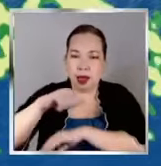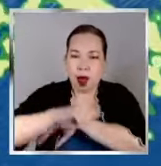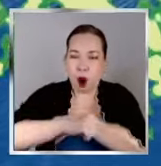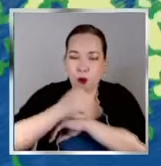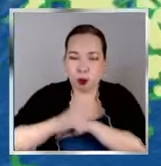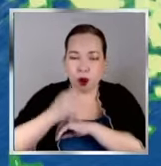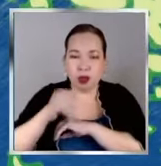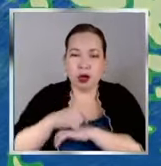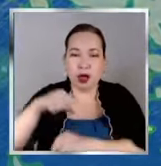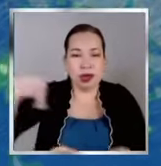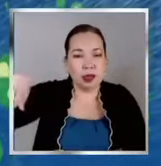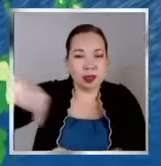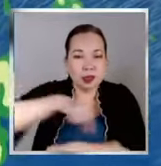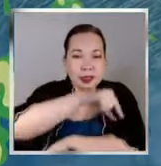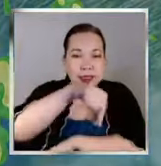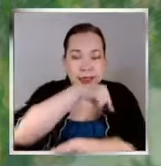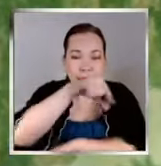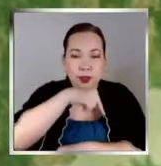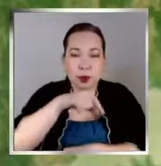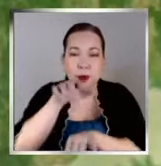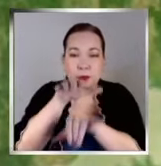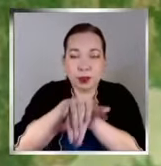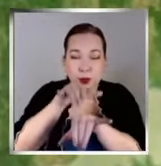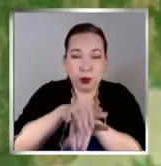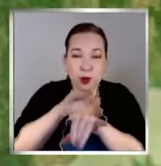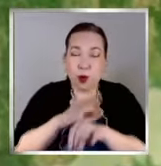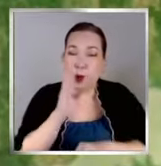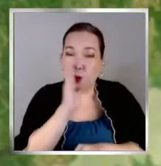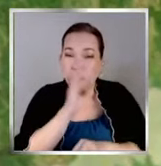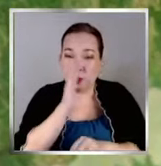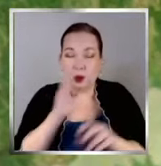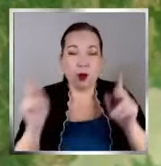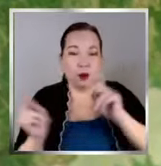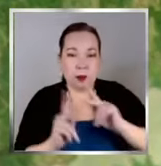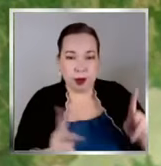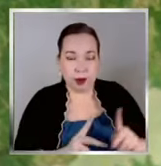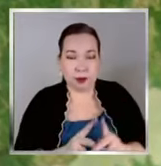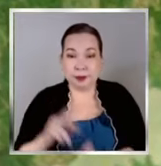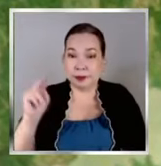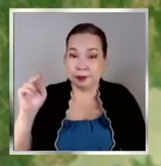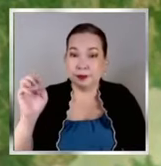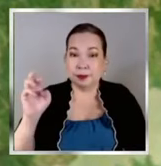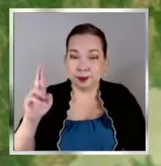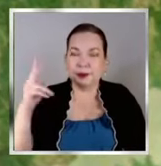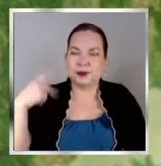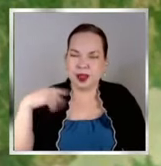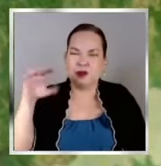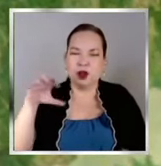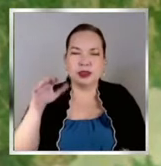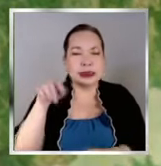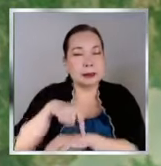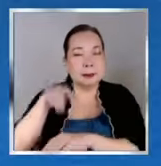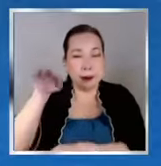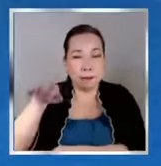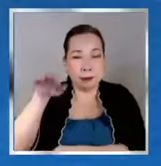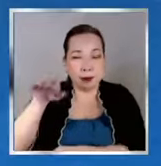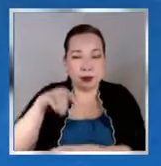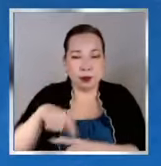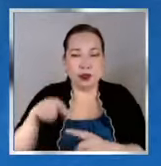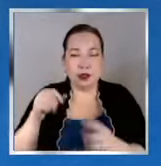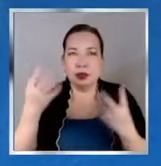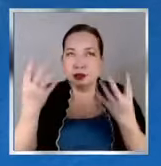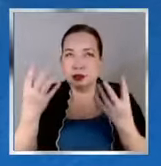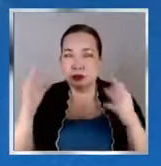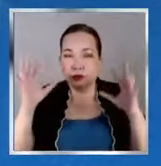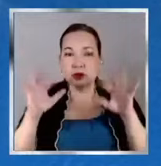at ilang lugar sa Bicol Region. Sa Metro Manila, posible rin ang ulan lalo po sa hapon. Samantala, bagamat papahina na, ramdam pa rin ang lamig ng